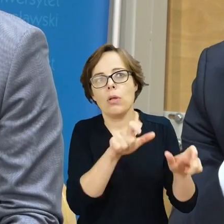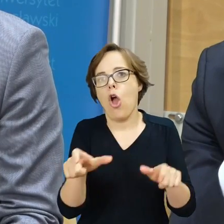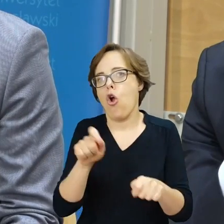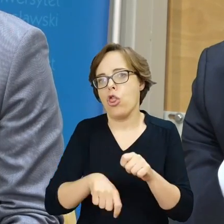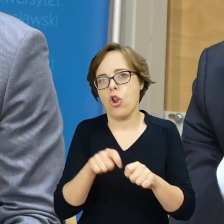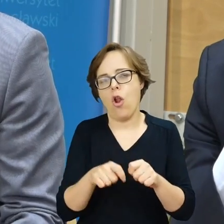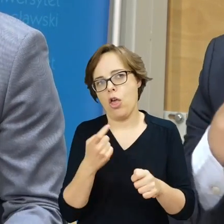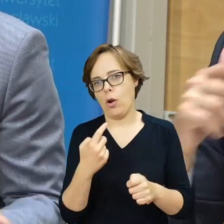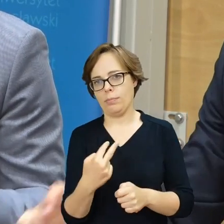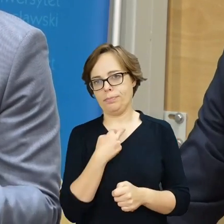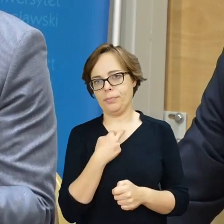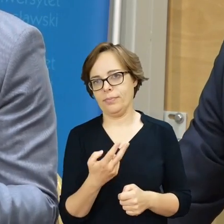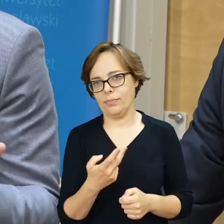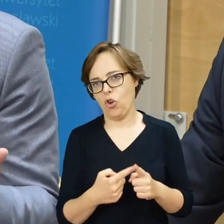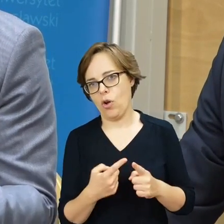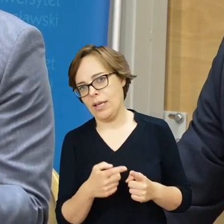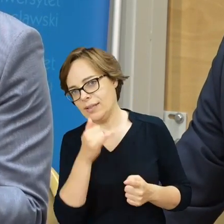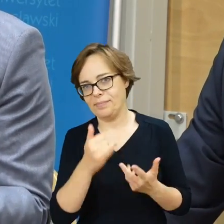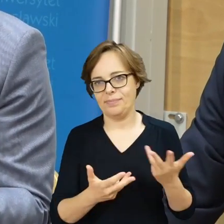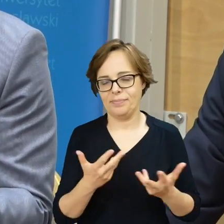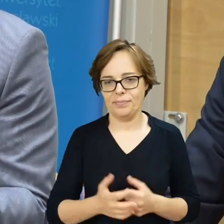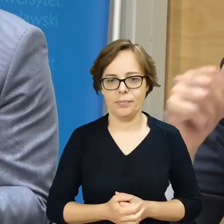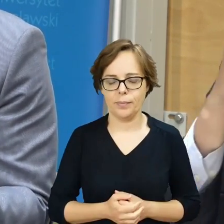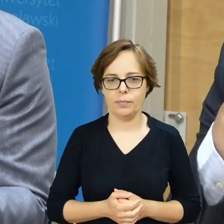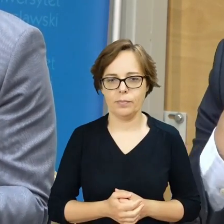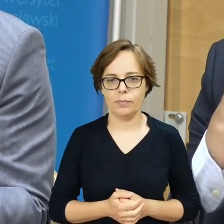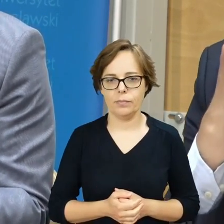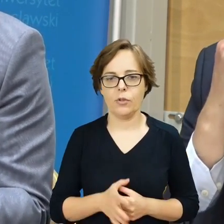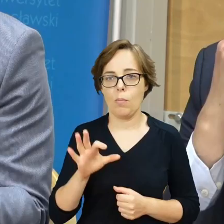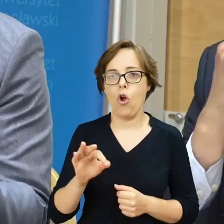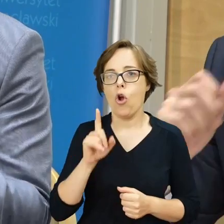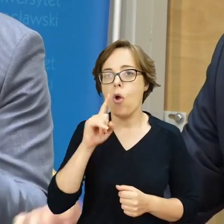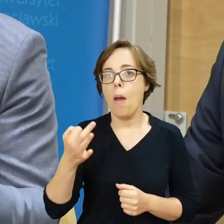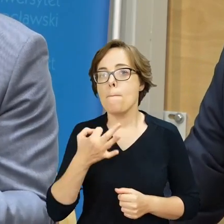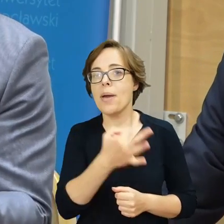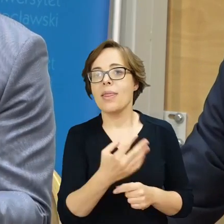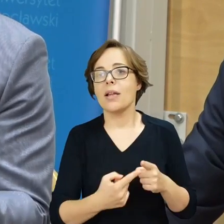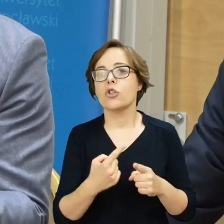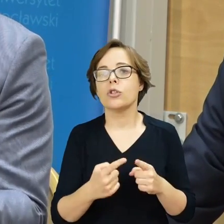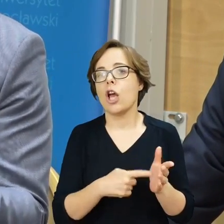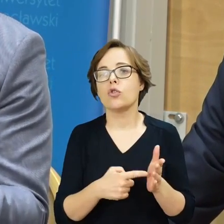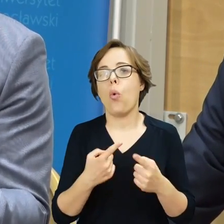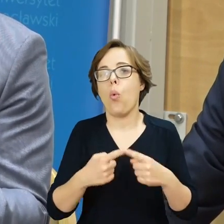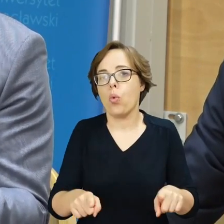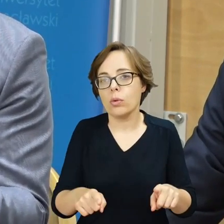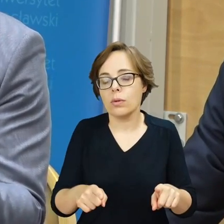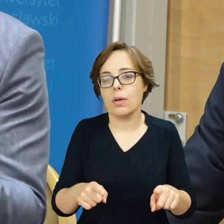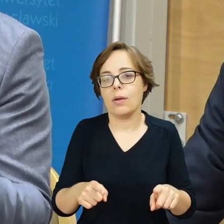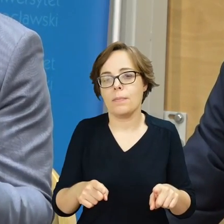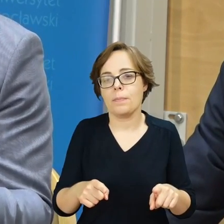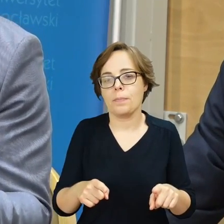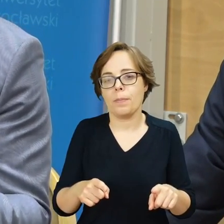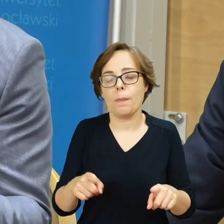jest krótka treść zapytania i ona często uniemożliwia szersze odniesienie się nawet do kontekstu,